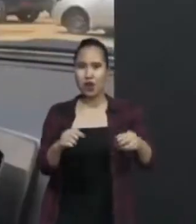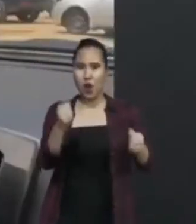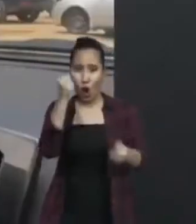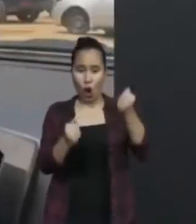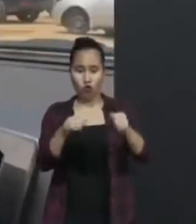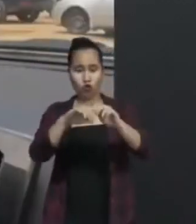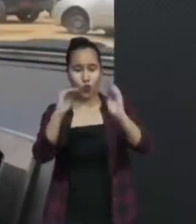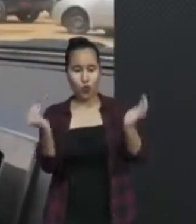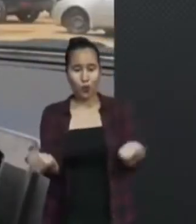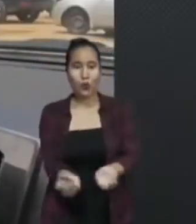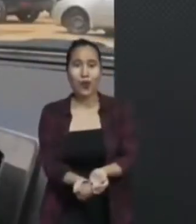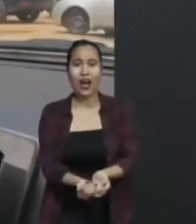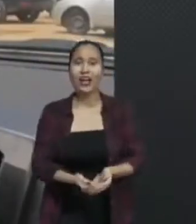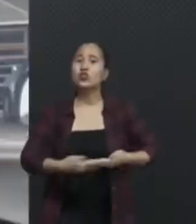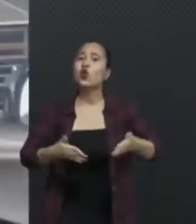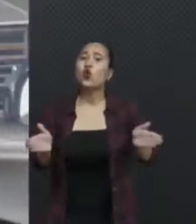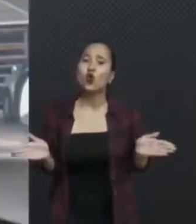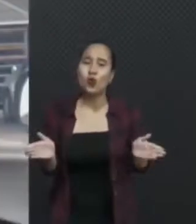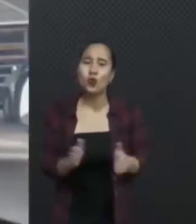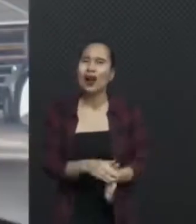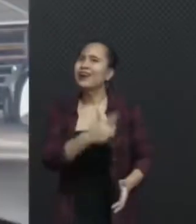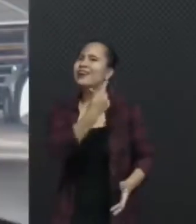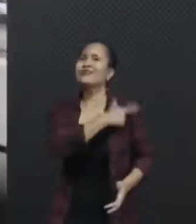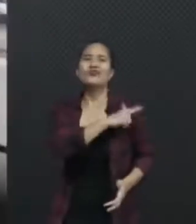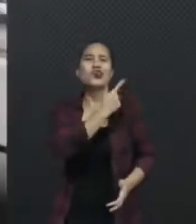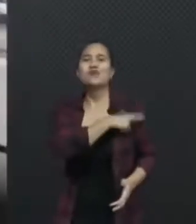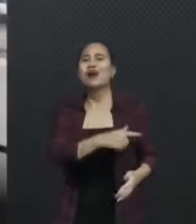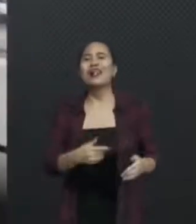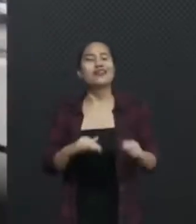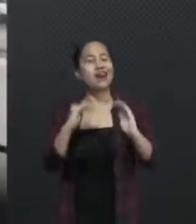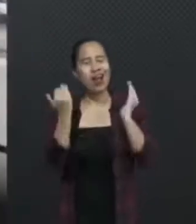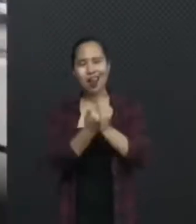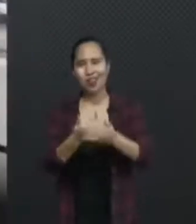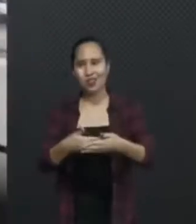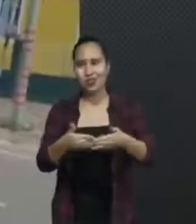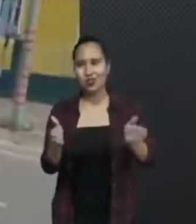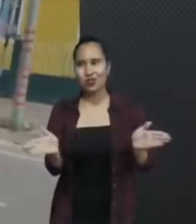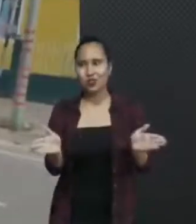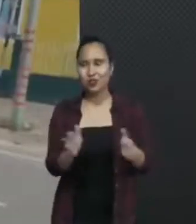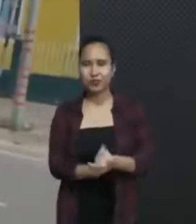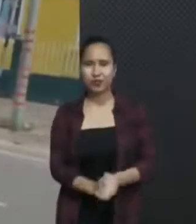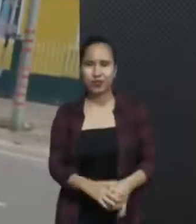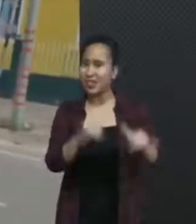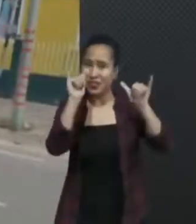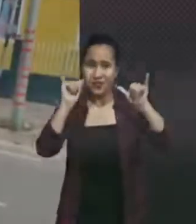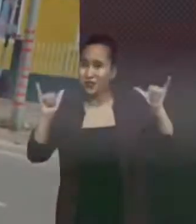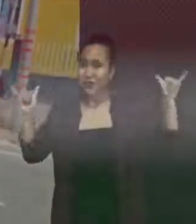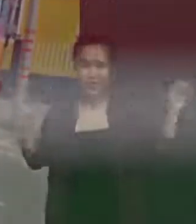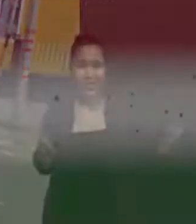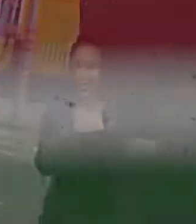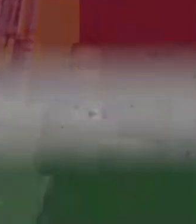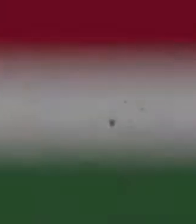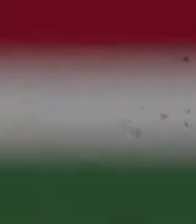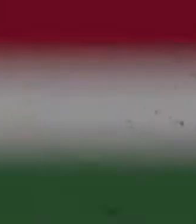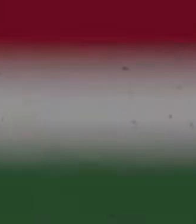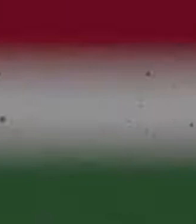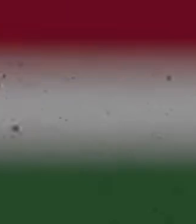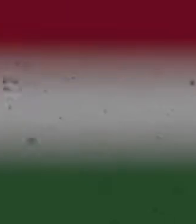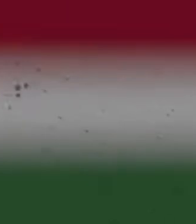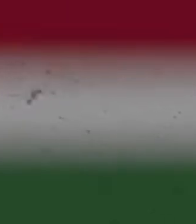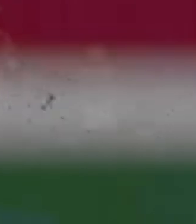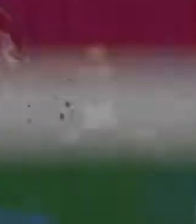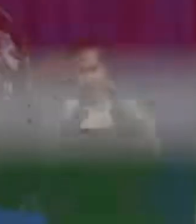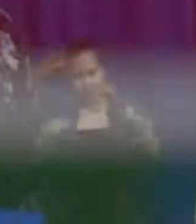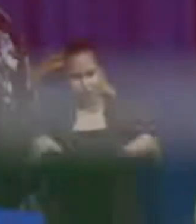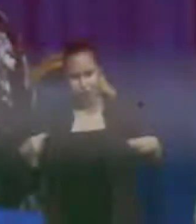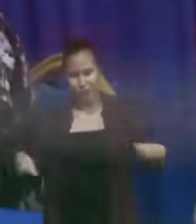open. Alasan edraai, lek noah samsa. Dat feest kan niet doorgaan, mensen. Echt waar.